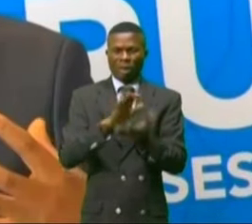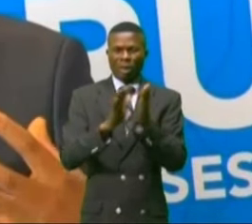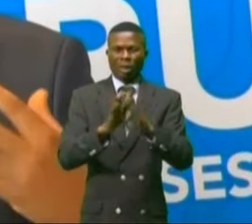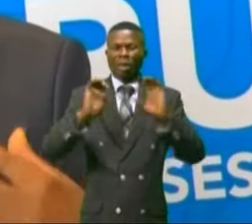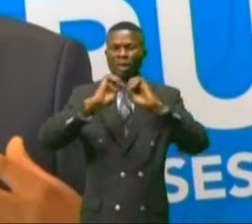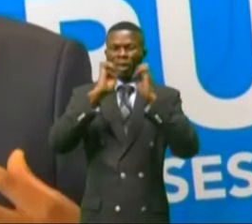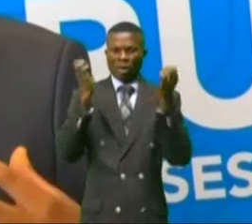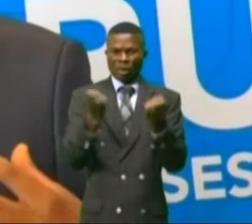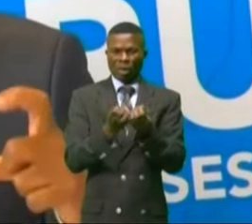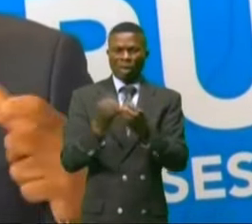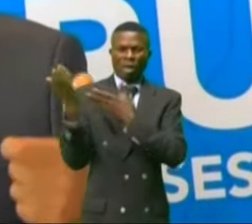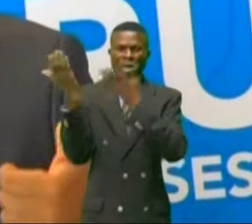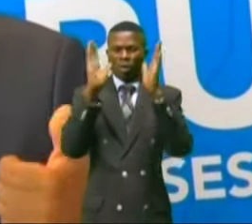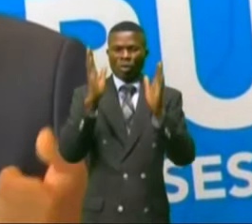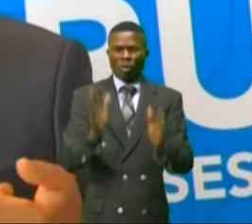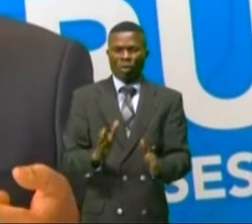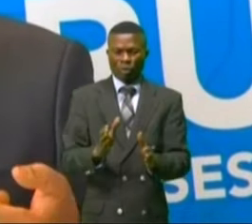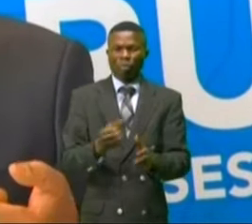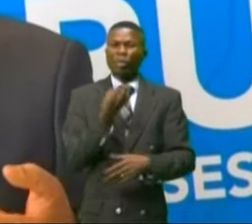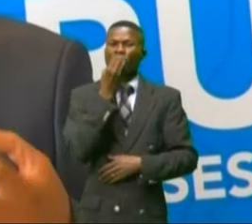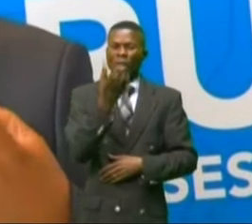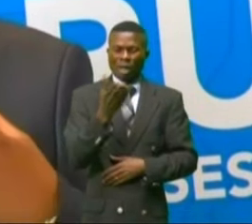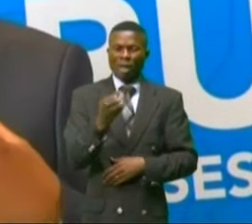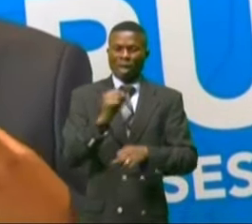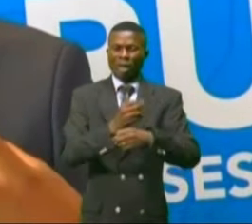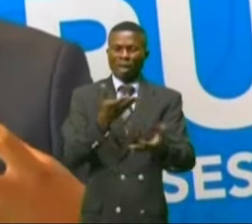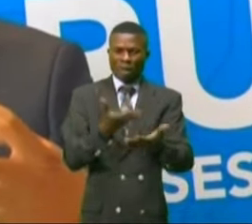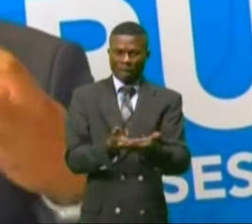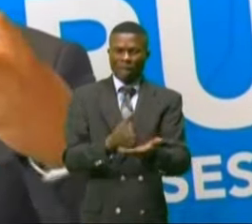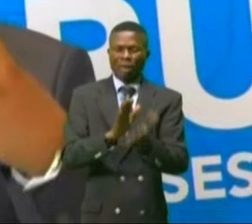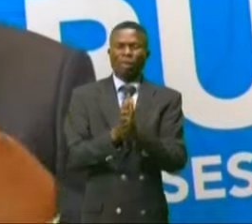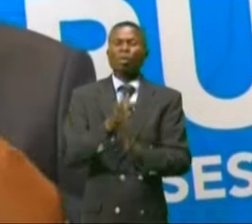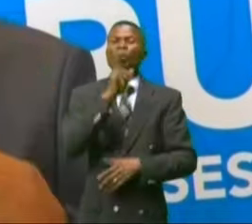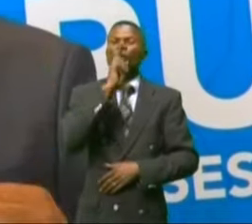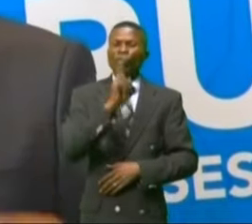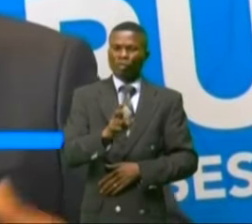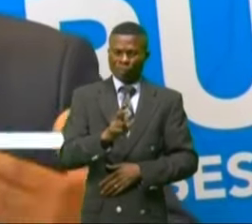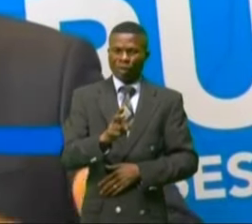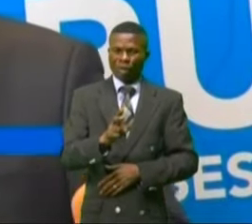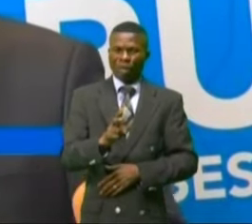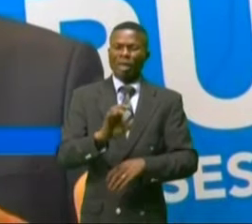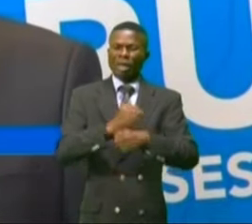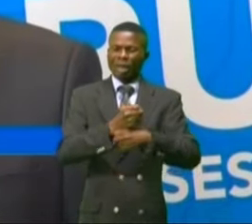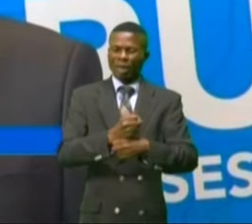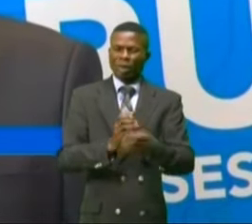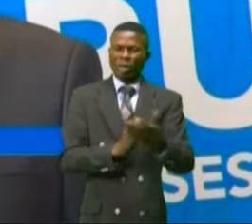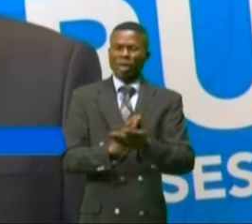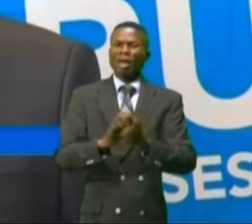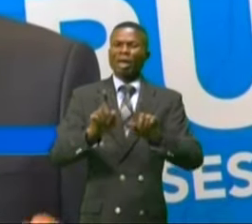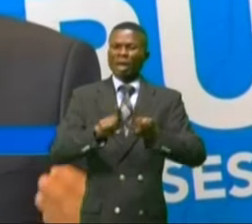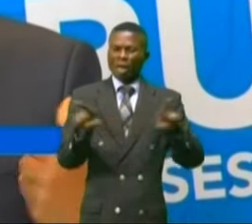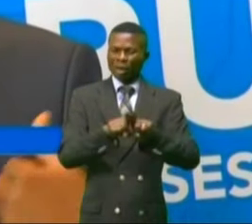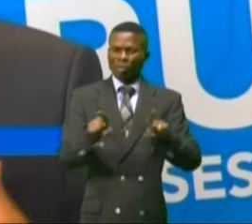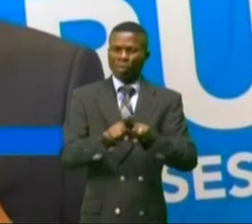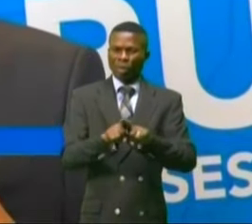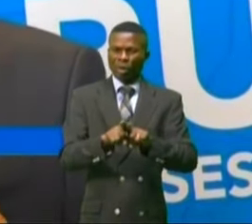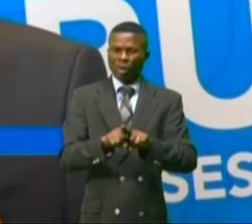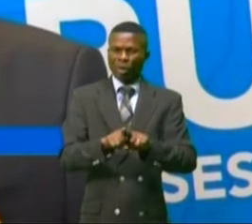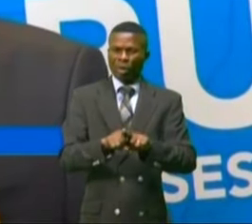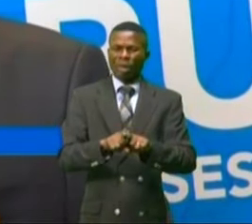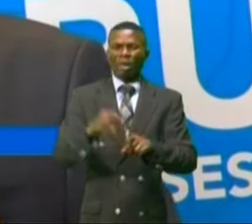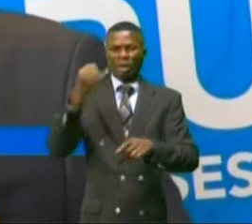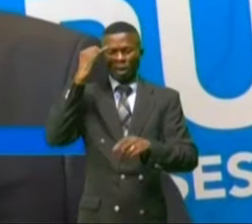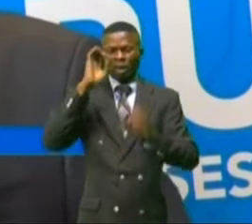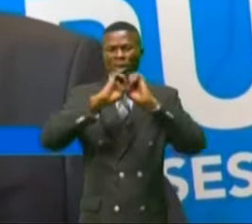entreprise commerciale, que le modèle qui a été mis en place soit restructuré et adapté à la nouvelle configuration de